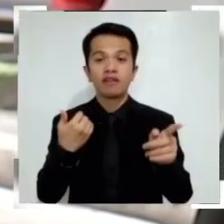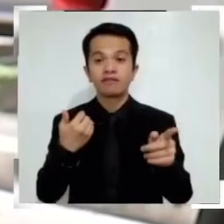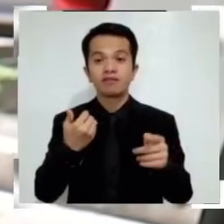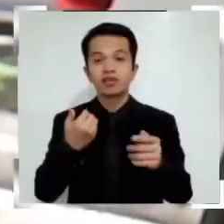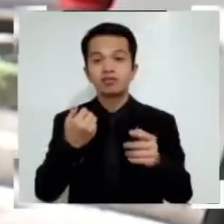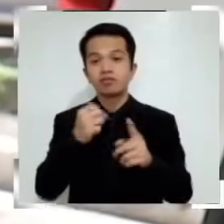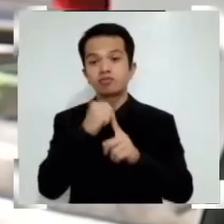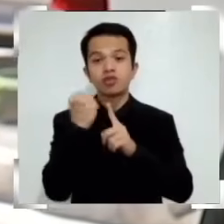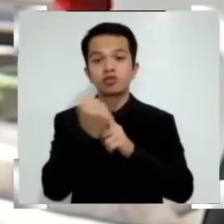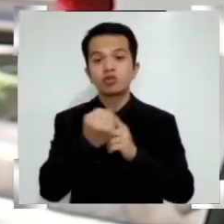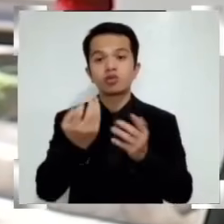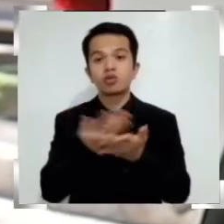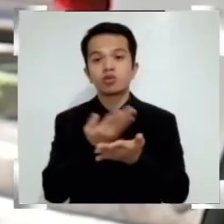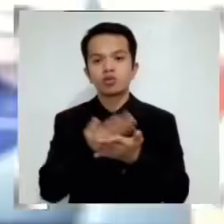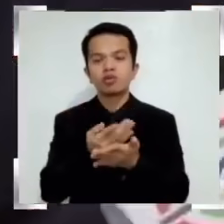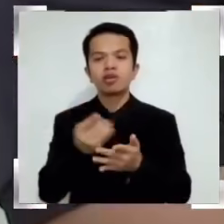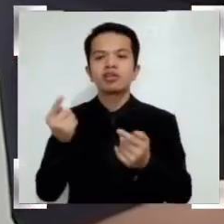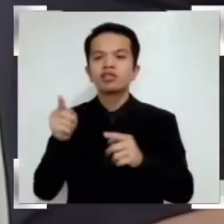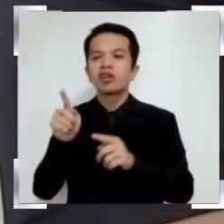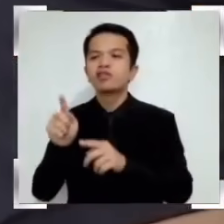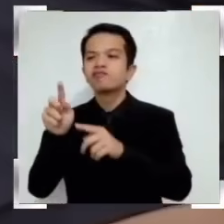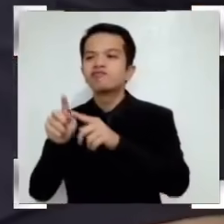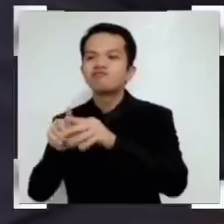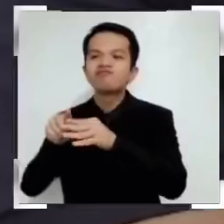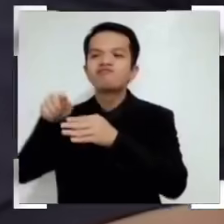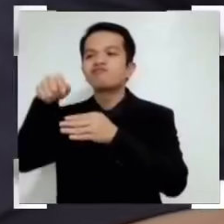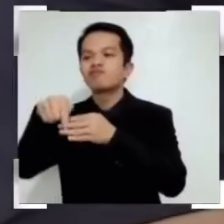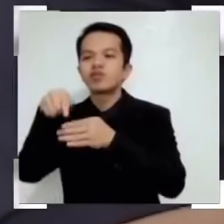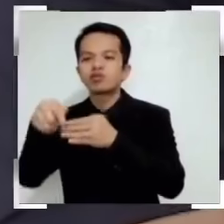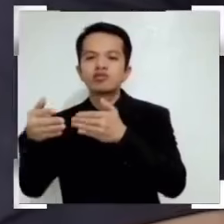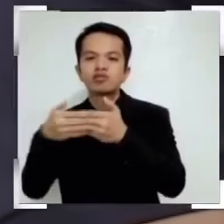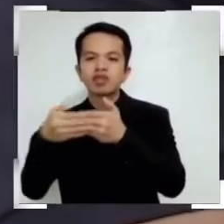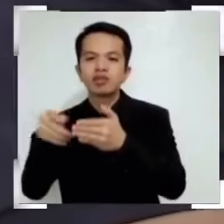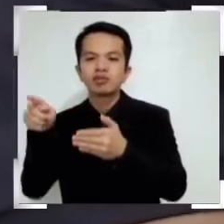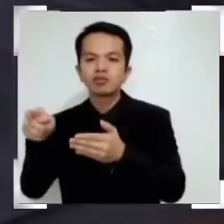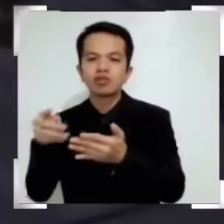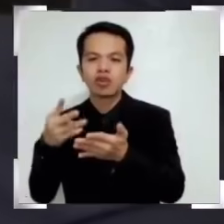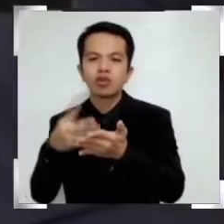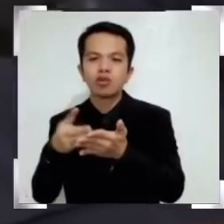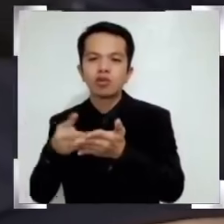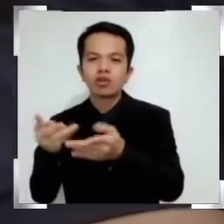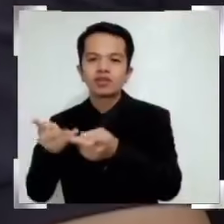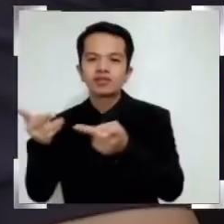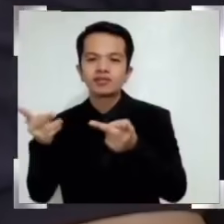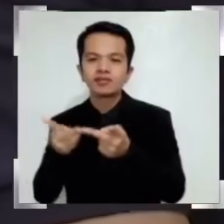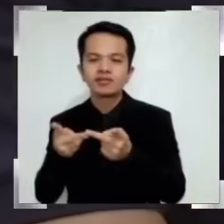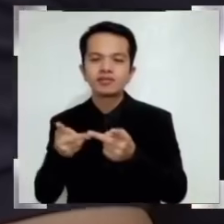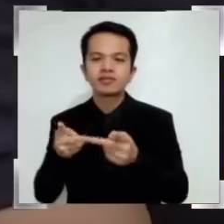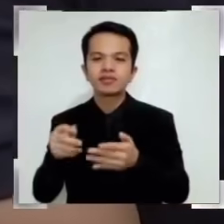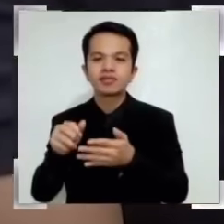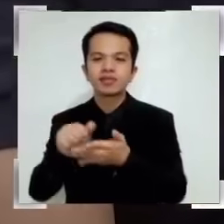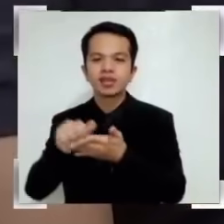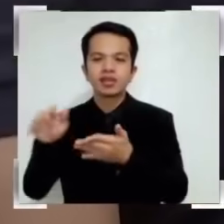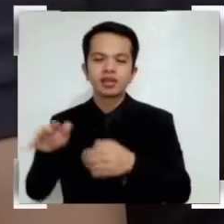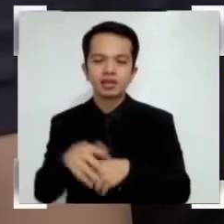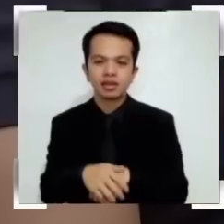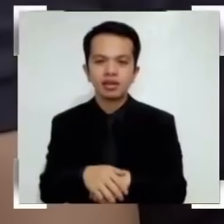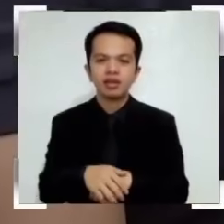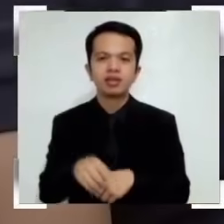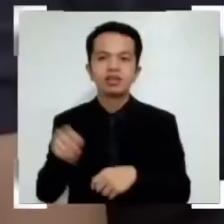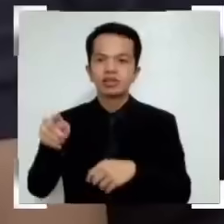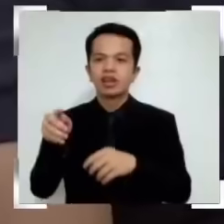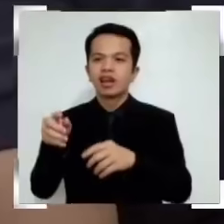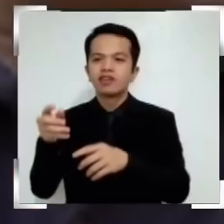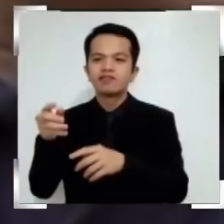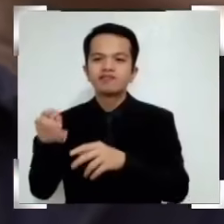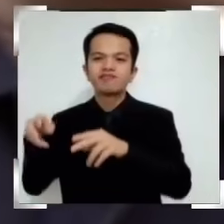siya sa truck paglabas truck ng basura. Kayo daw, sir, ay nakatakas sa pagkapit sa ilalim ng truck. Totoo